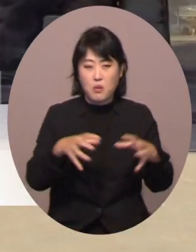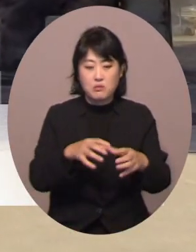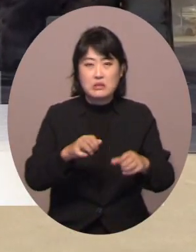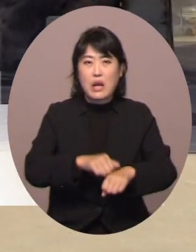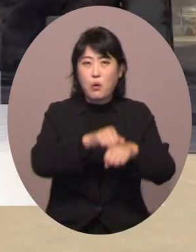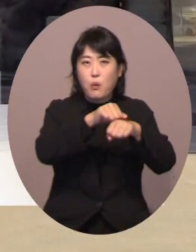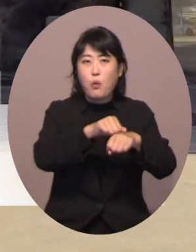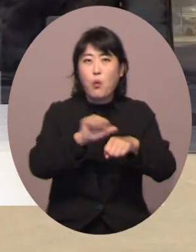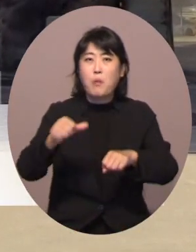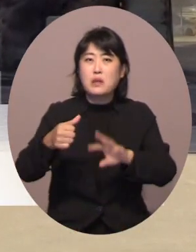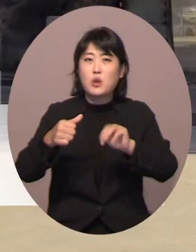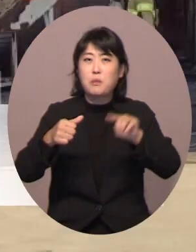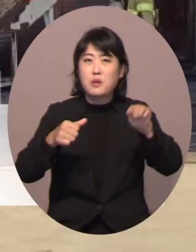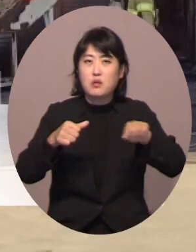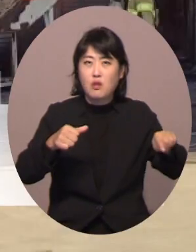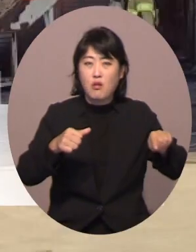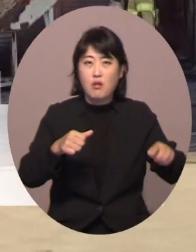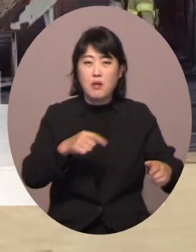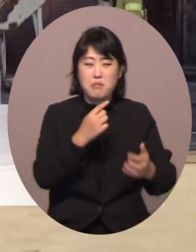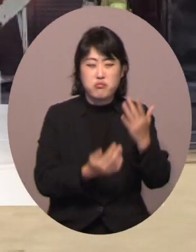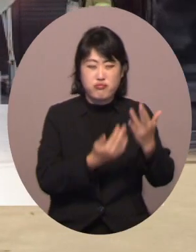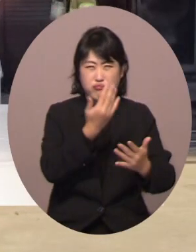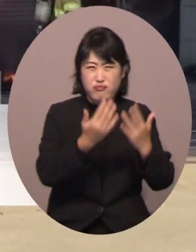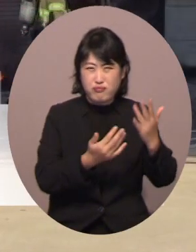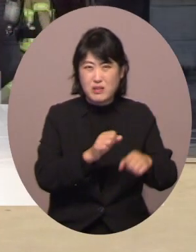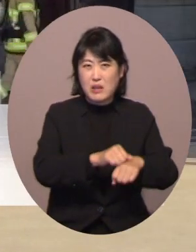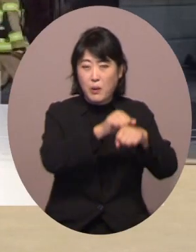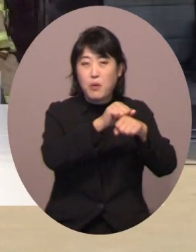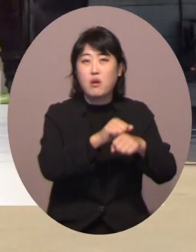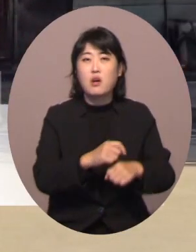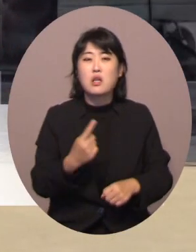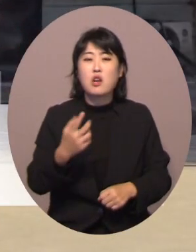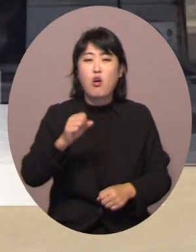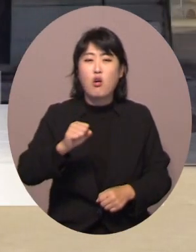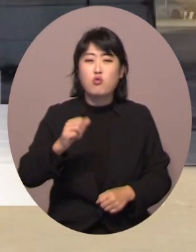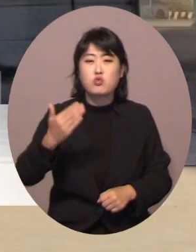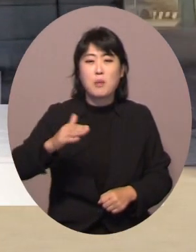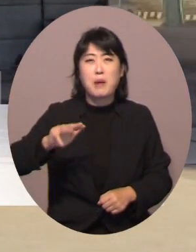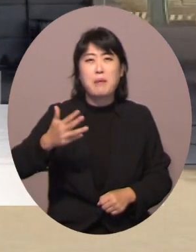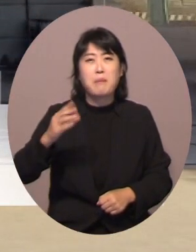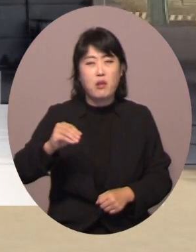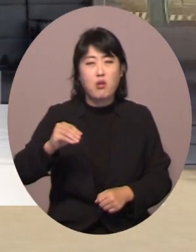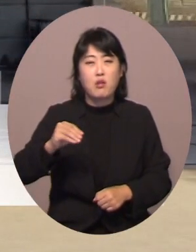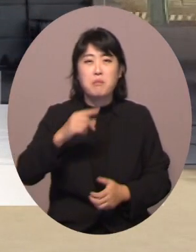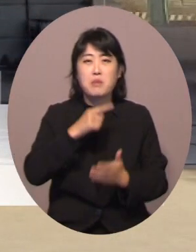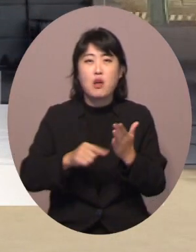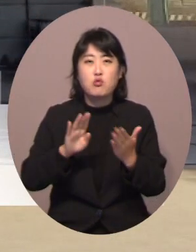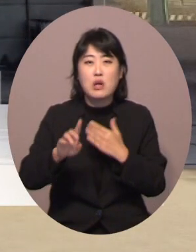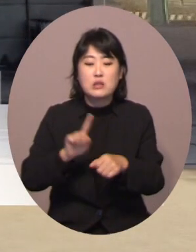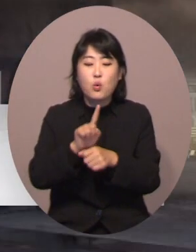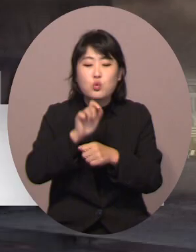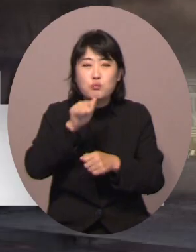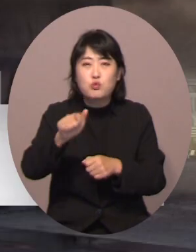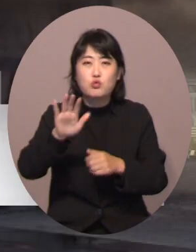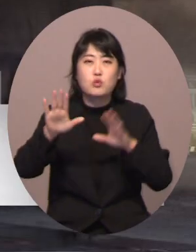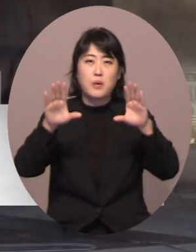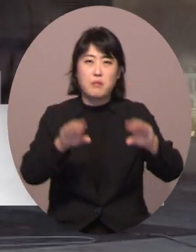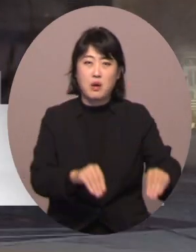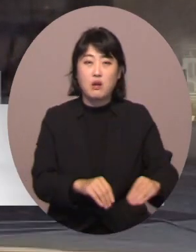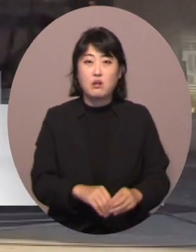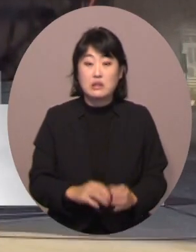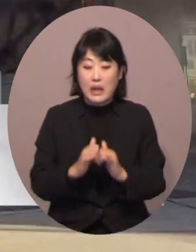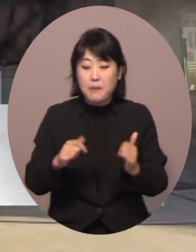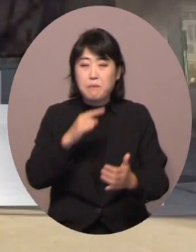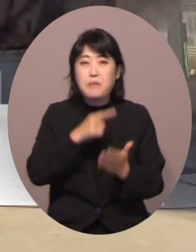등을 모두 태워 1억 9,800만 원의 재산 피해를 낸 뒤 1시간 50분 만에 꺼졌습니다이 불로 다행히